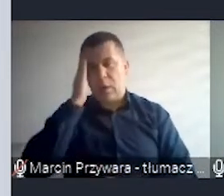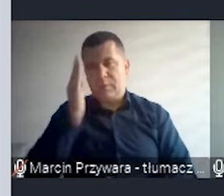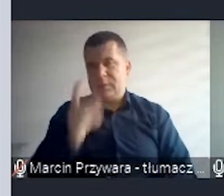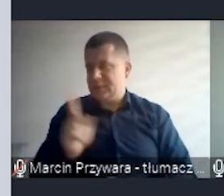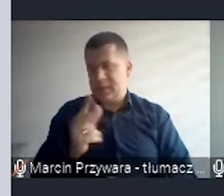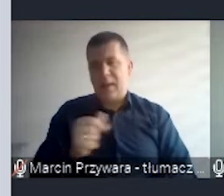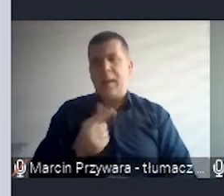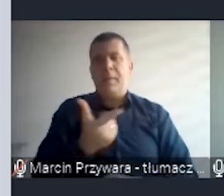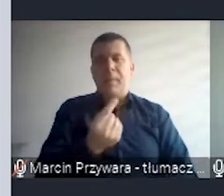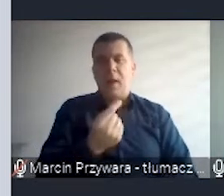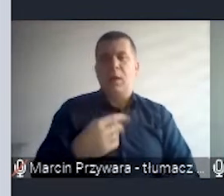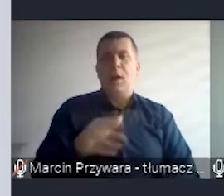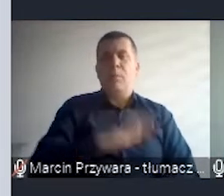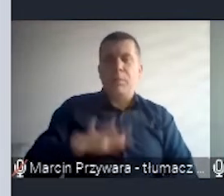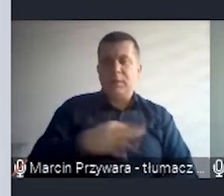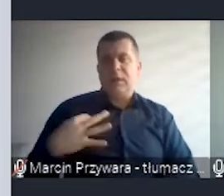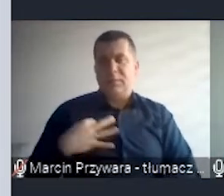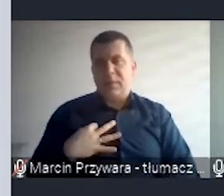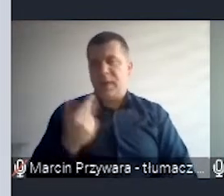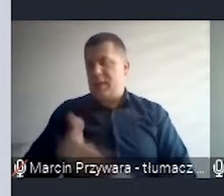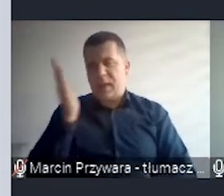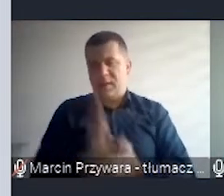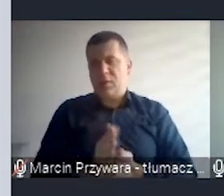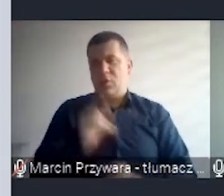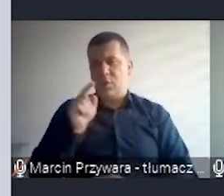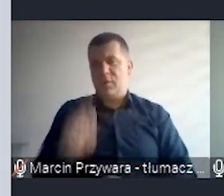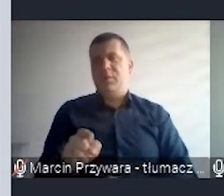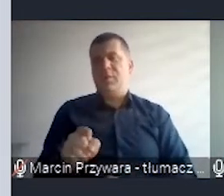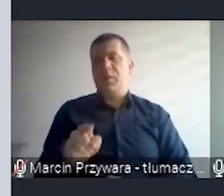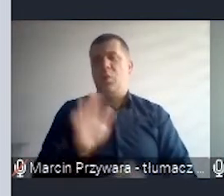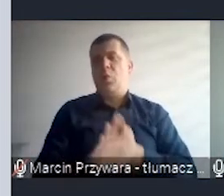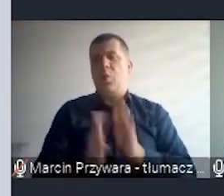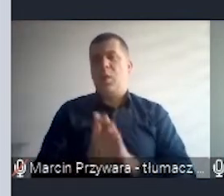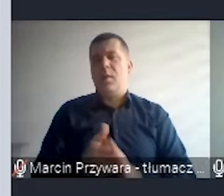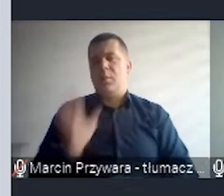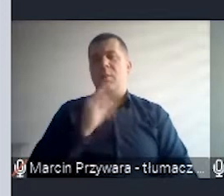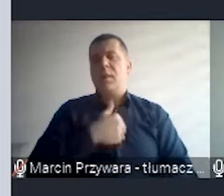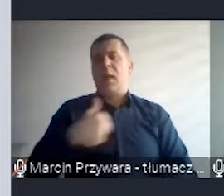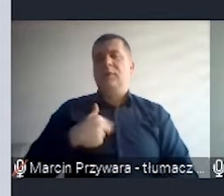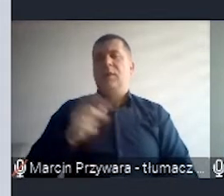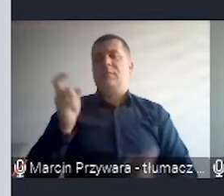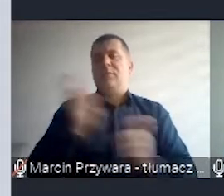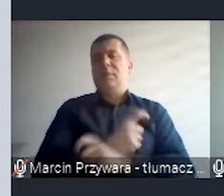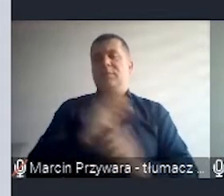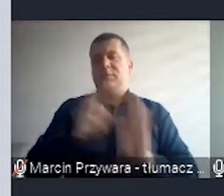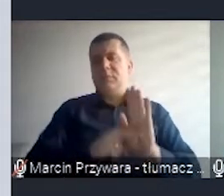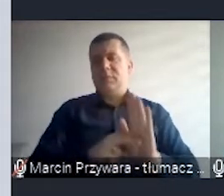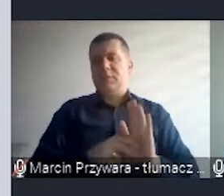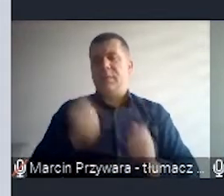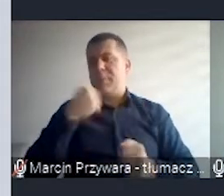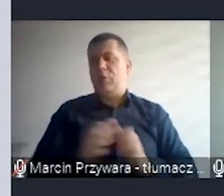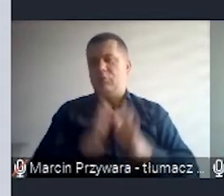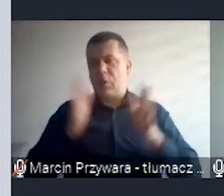Partnerstwo publiczno-prywatne, nie tylko w takim kształcie, jak mówią nasze krajowe przepisy, ale bardzo